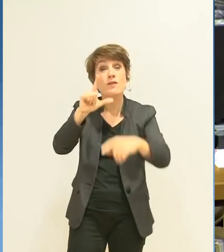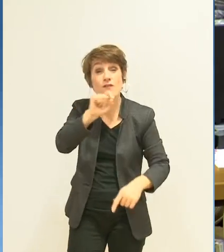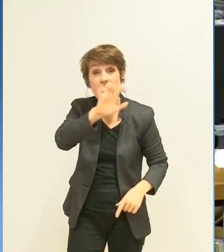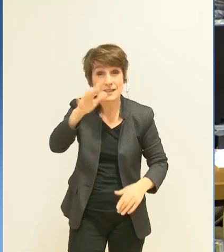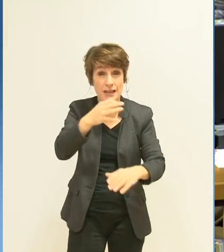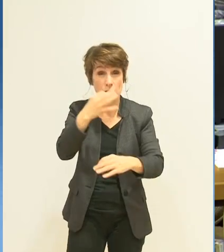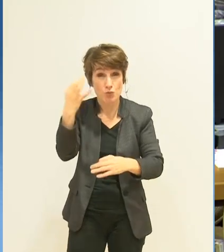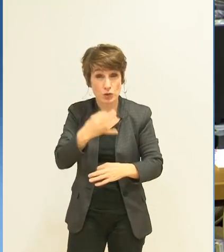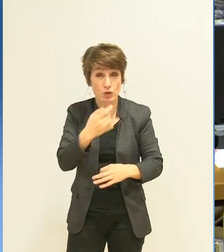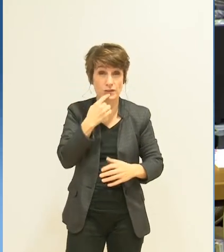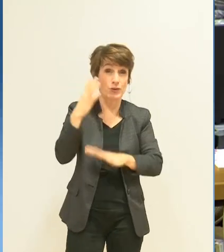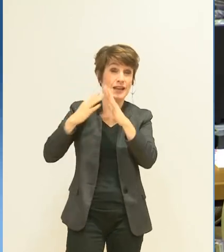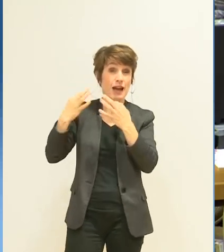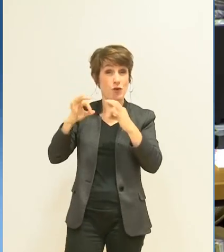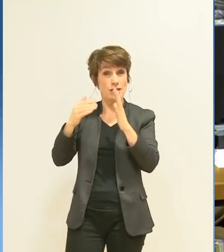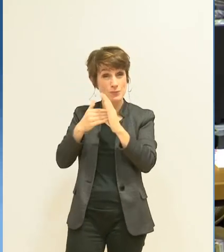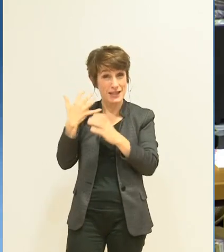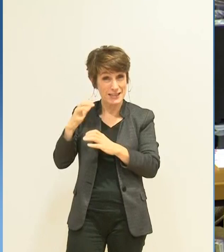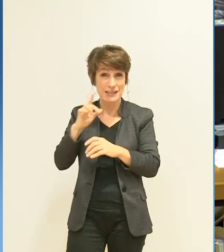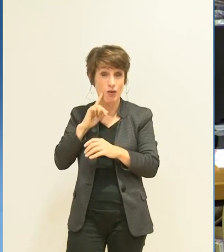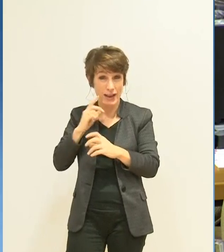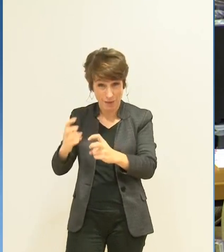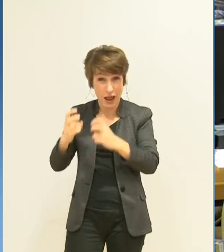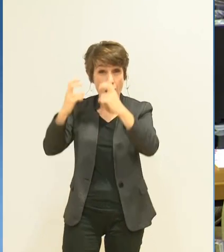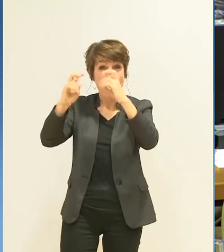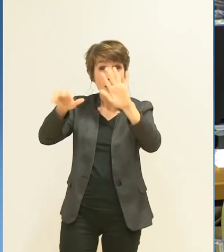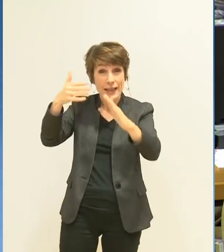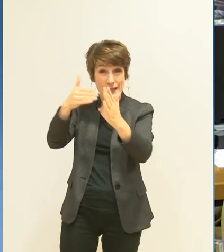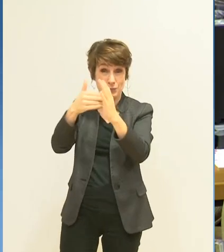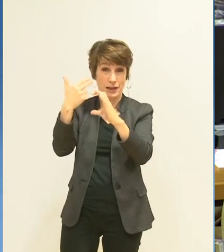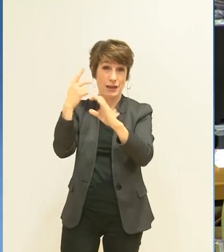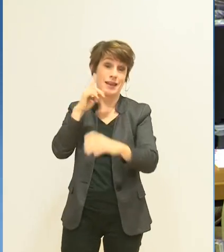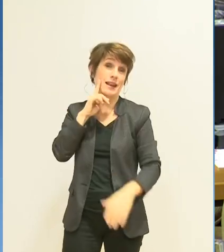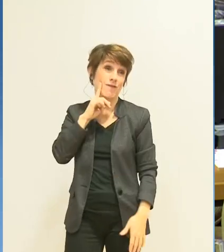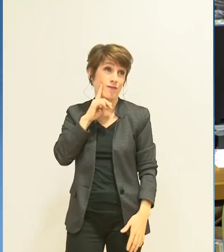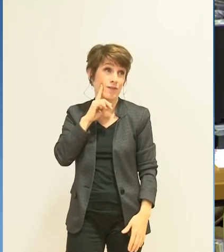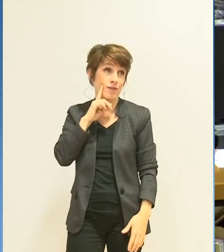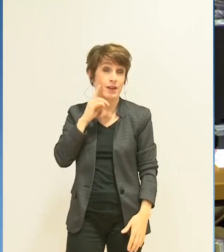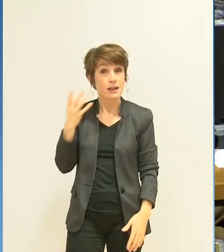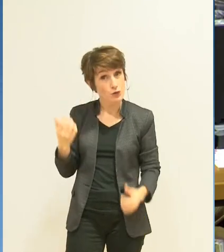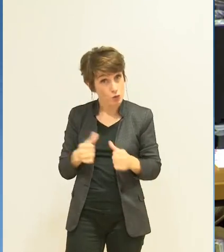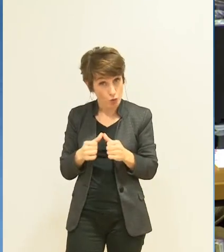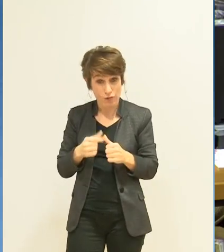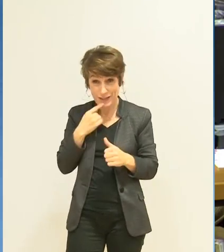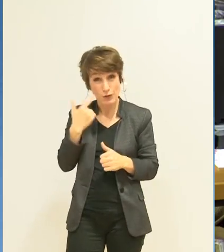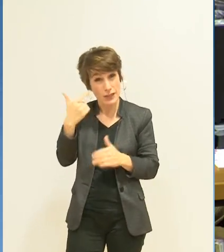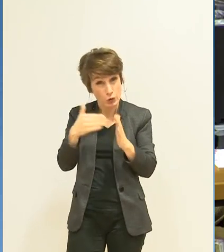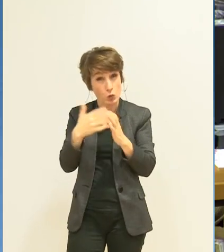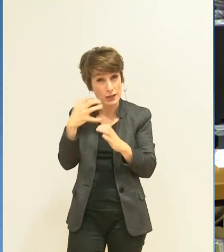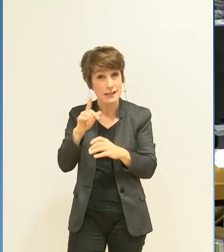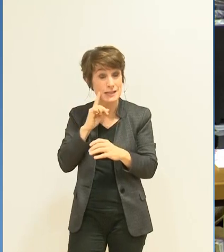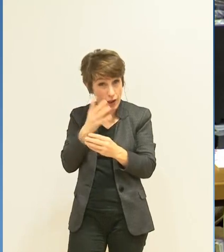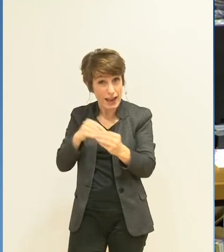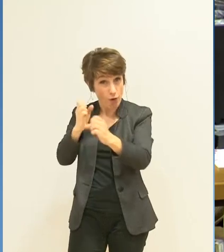mille cinq cent des élèves à treize mille élèves et donc il a fallu accueillir 2500 élèves de plus